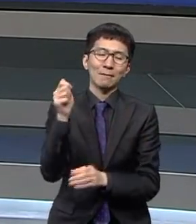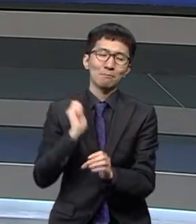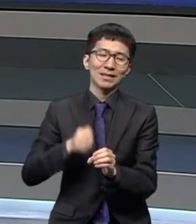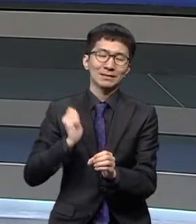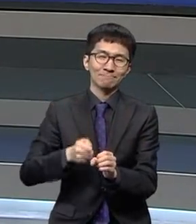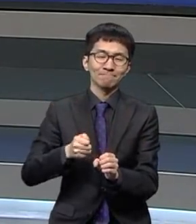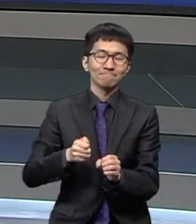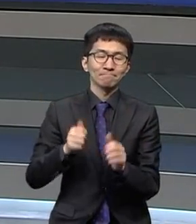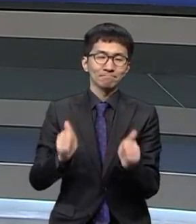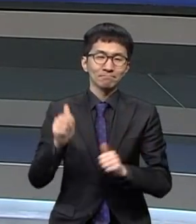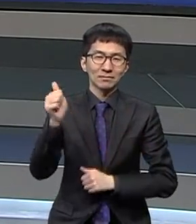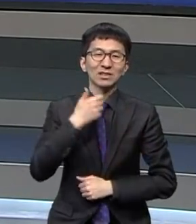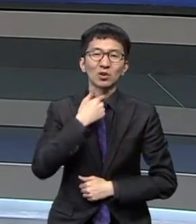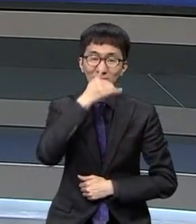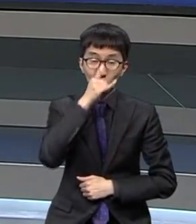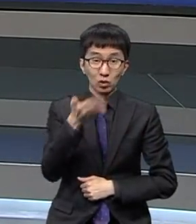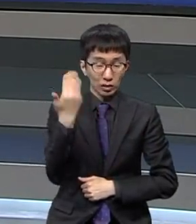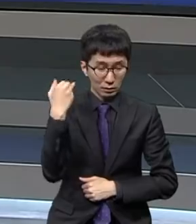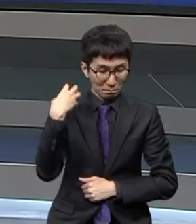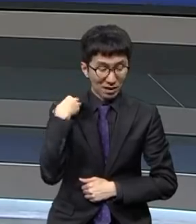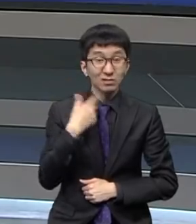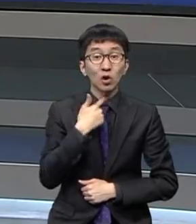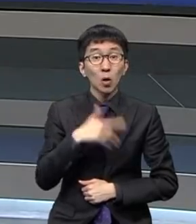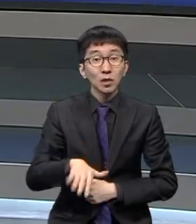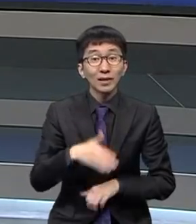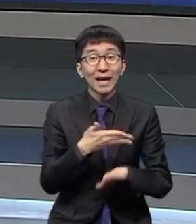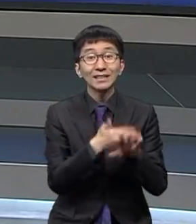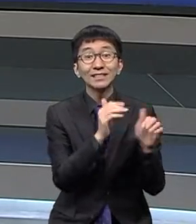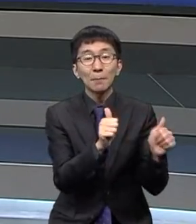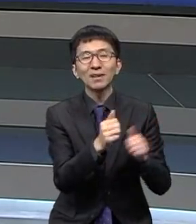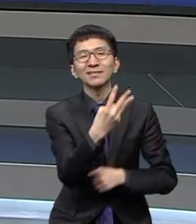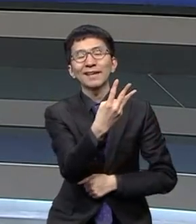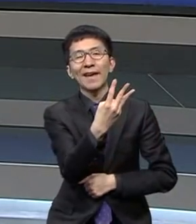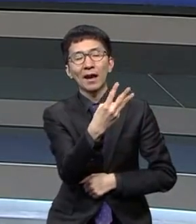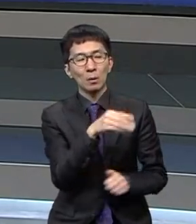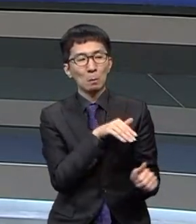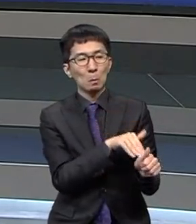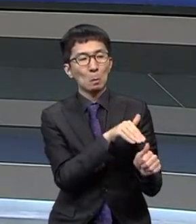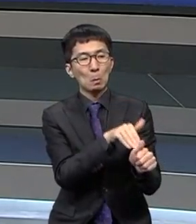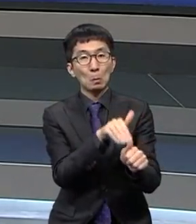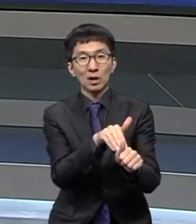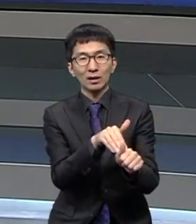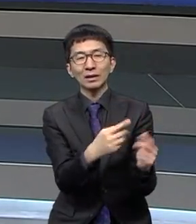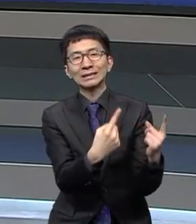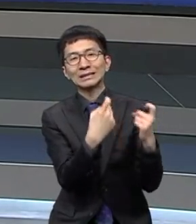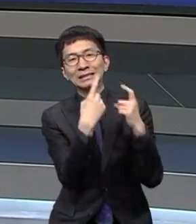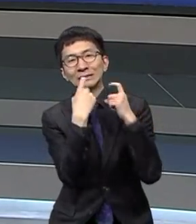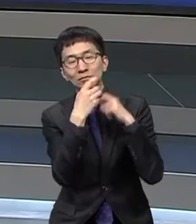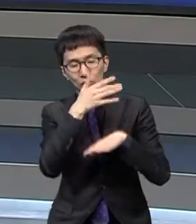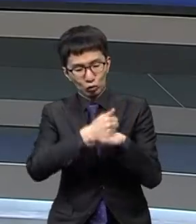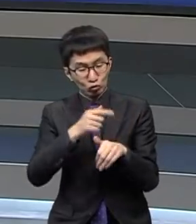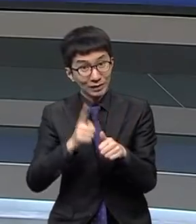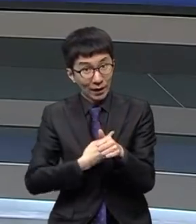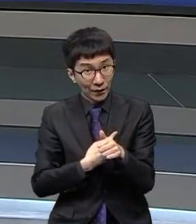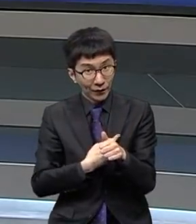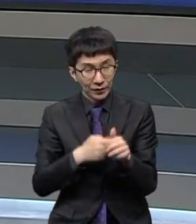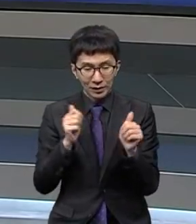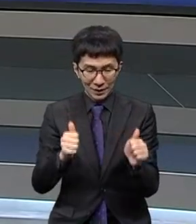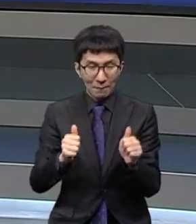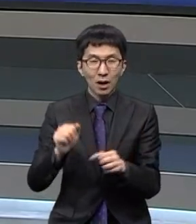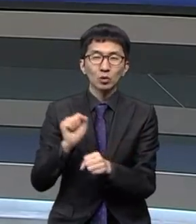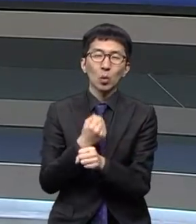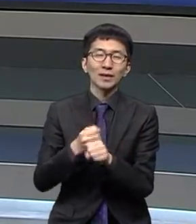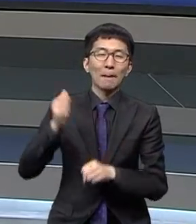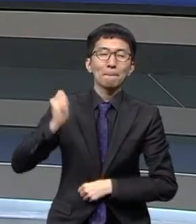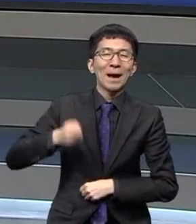그때 자신이 맞지 않았던 다른 재판 3 건의 개입했다는 의혹이 불거지면서 사범 농단